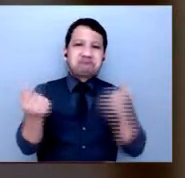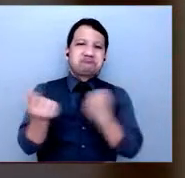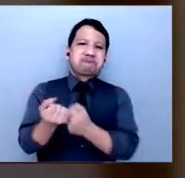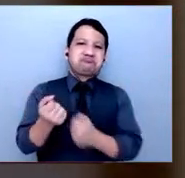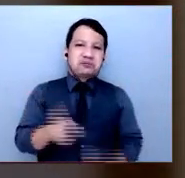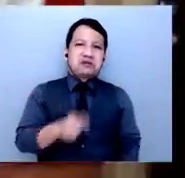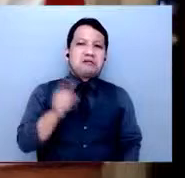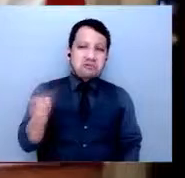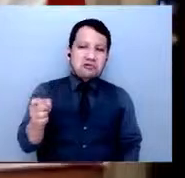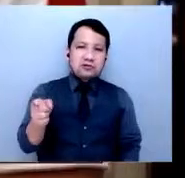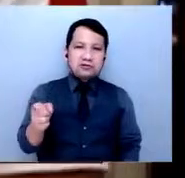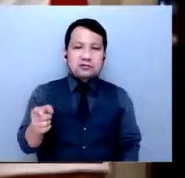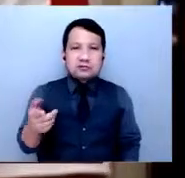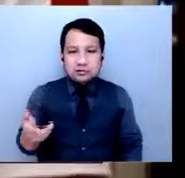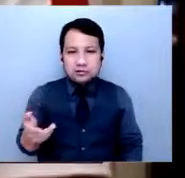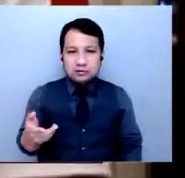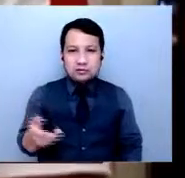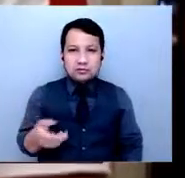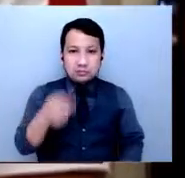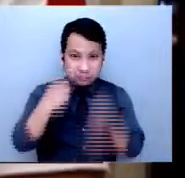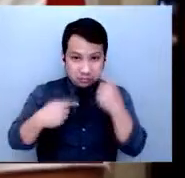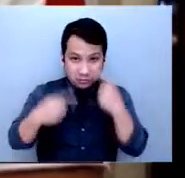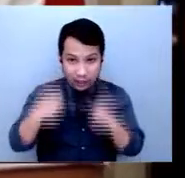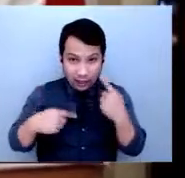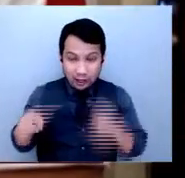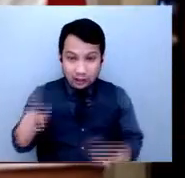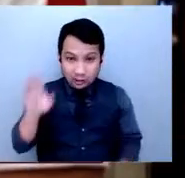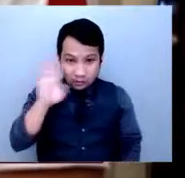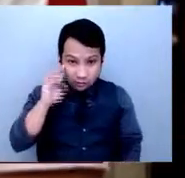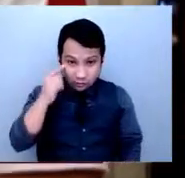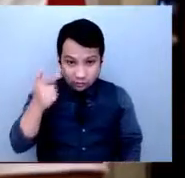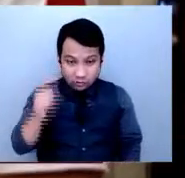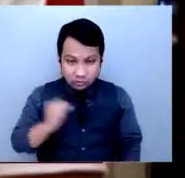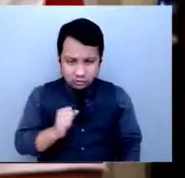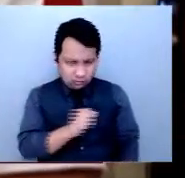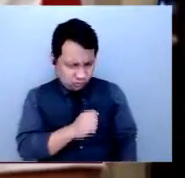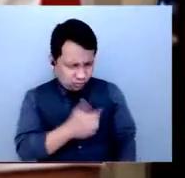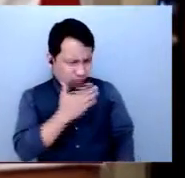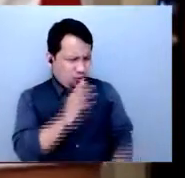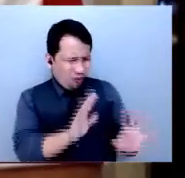Niloko nila. Umiiyak si Bong. Apo. Sabi ko, huwag kang umiyak.